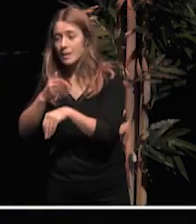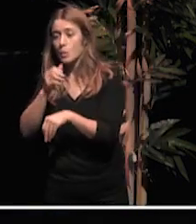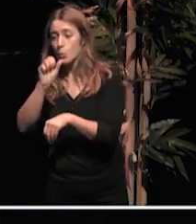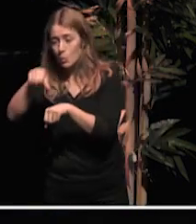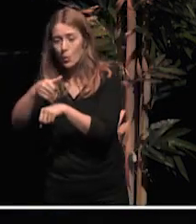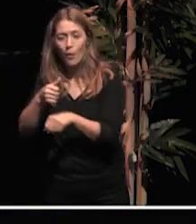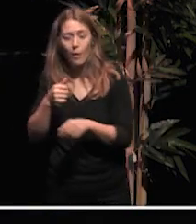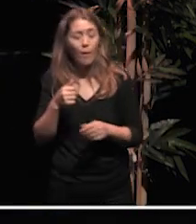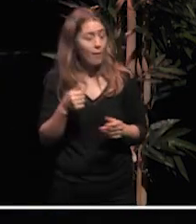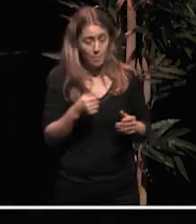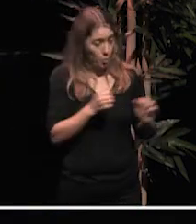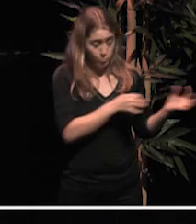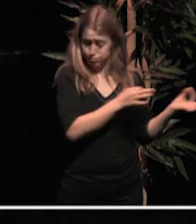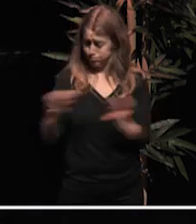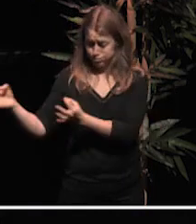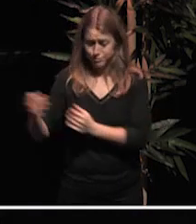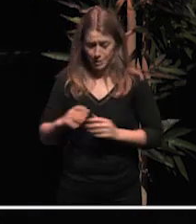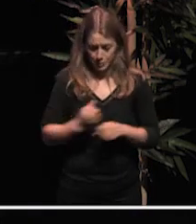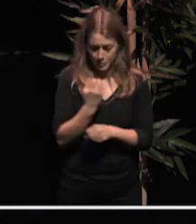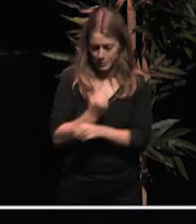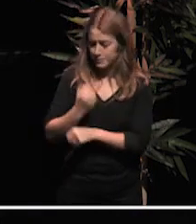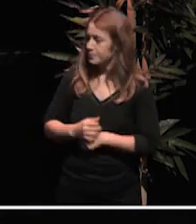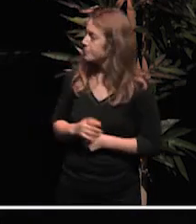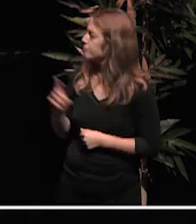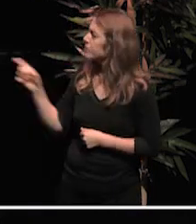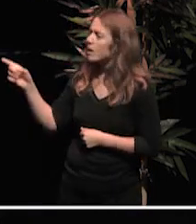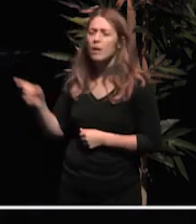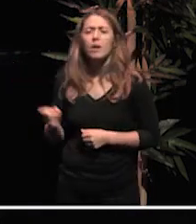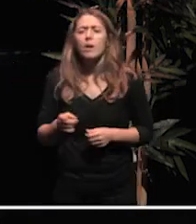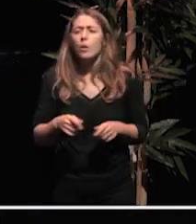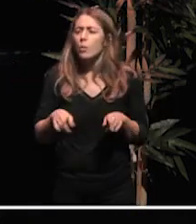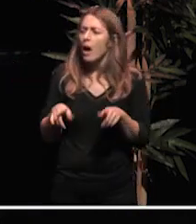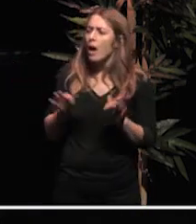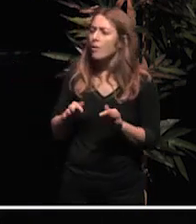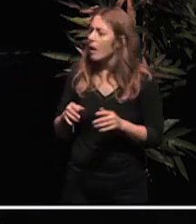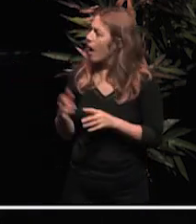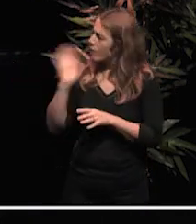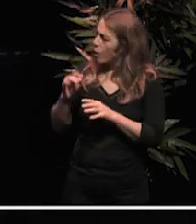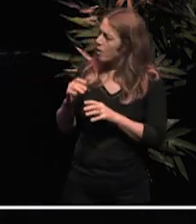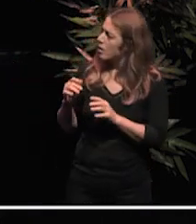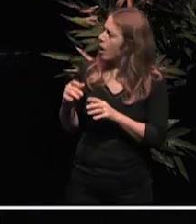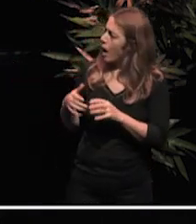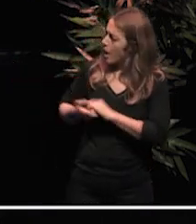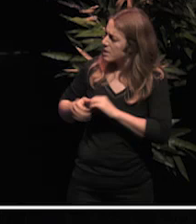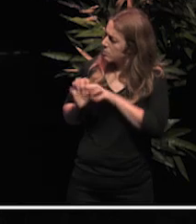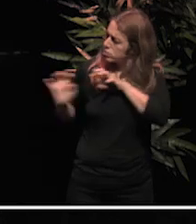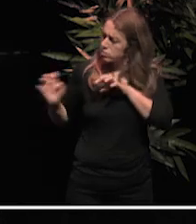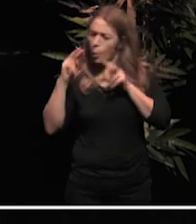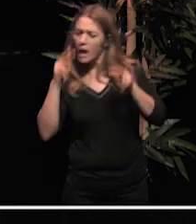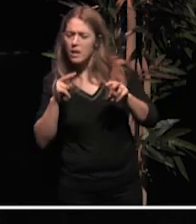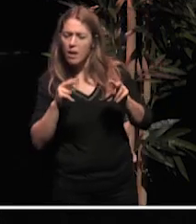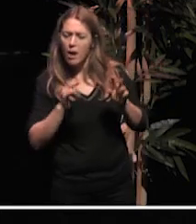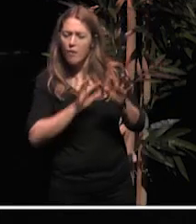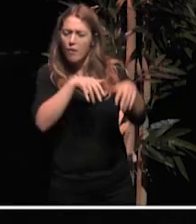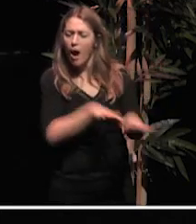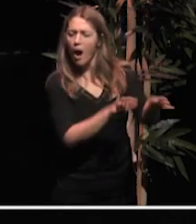aussi la compétition. Vous disiez, avec les copains, on était là, on regardait les vagues, on disait, on va y aller, parce qu'il y a cet